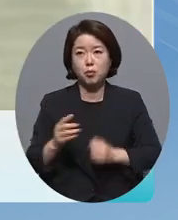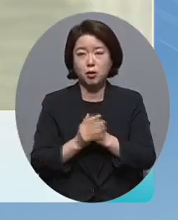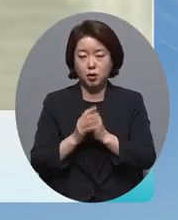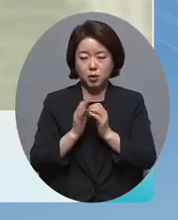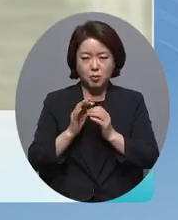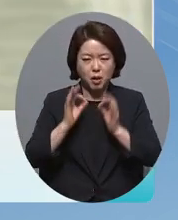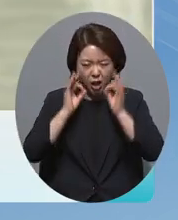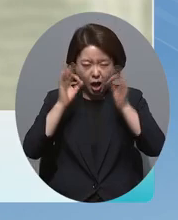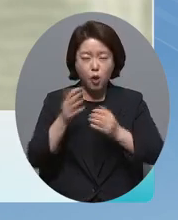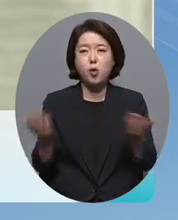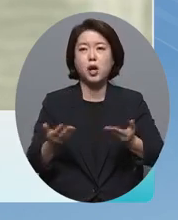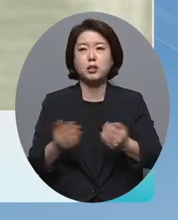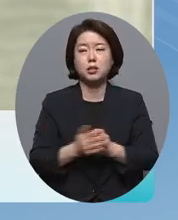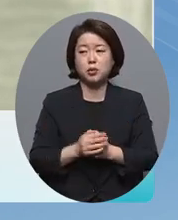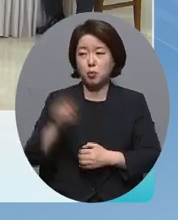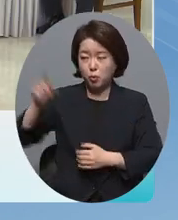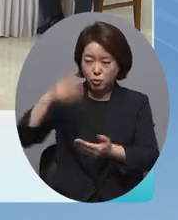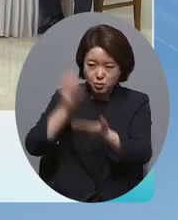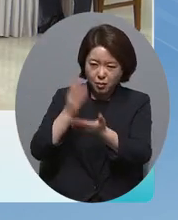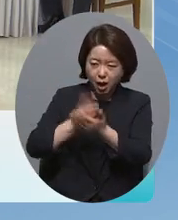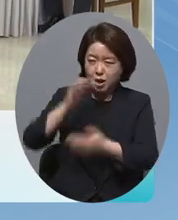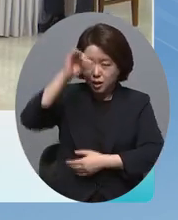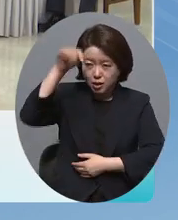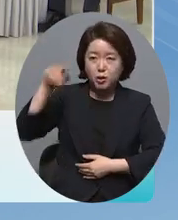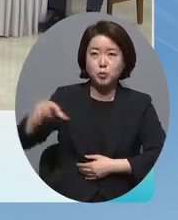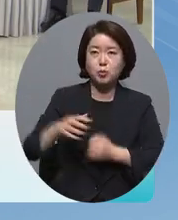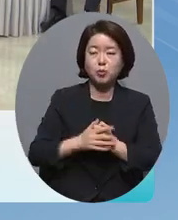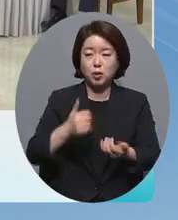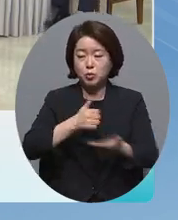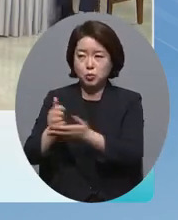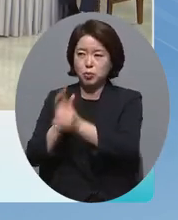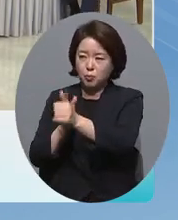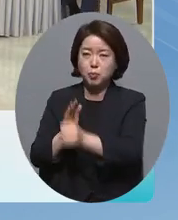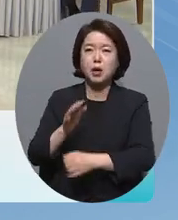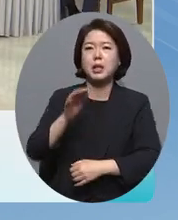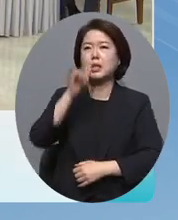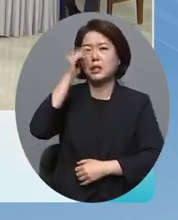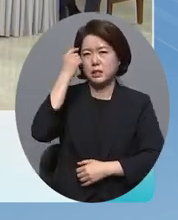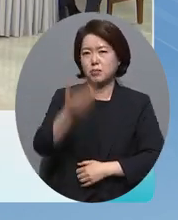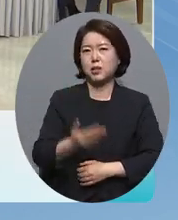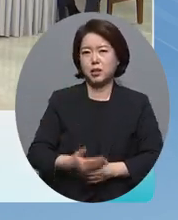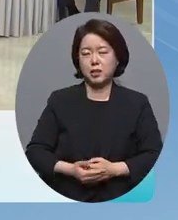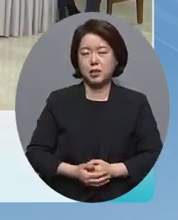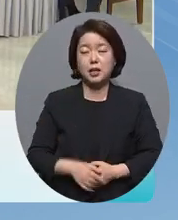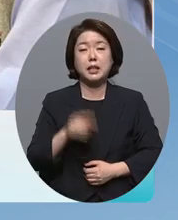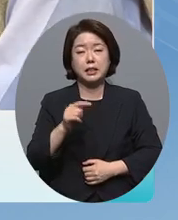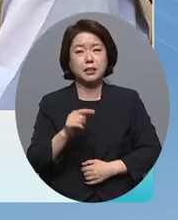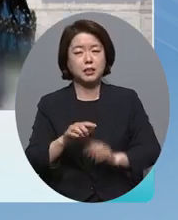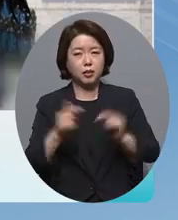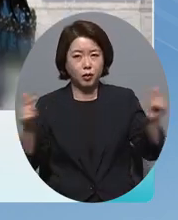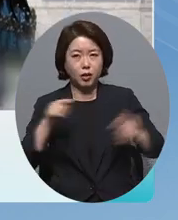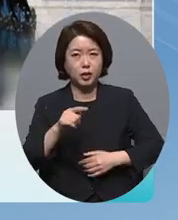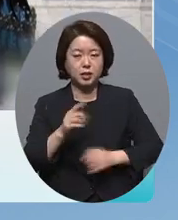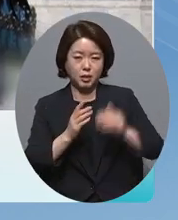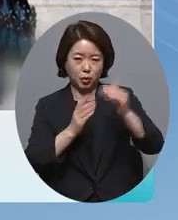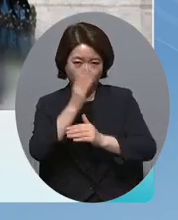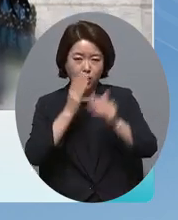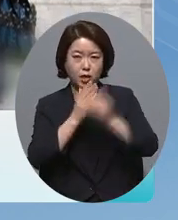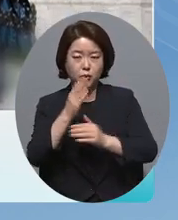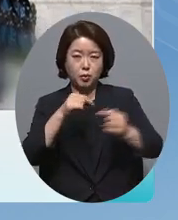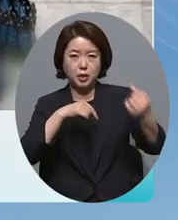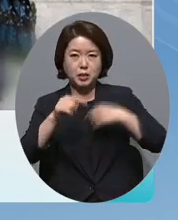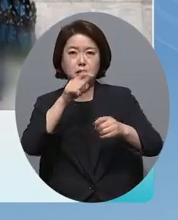간곡한 일이라고 오지 말라는 인도에다가 초청을 해 달라고 그렇게 간곡하게 요청을 했겠습니까 그래서 이런 것들은 너무 과도한